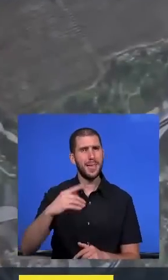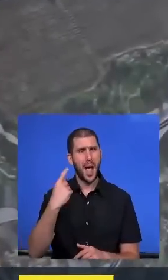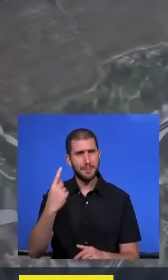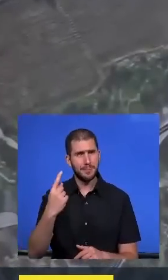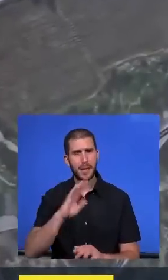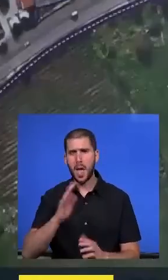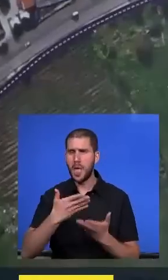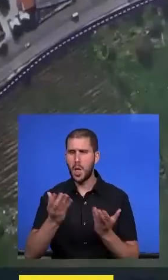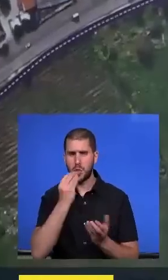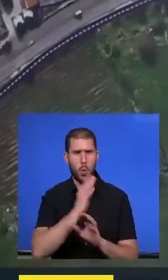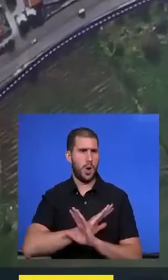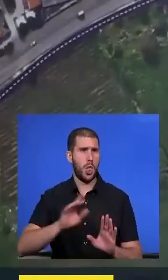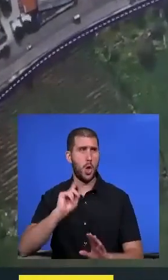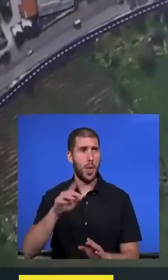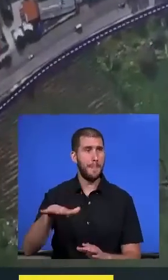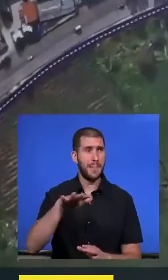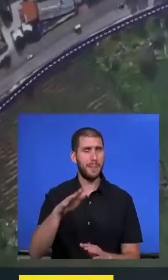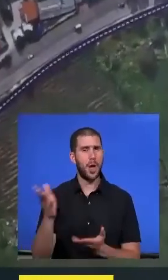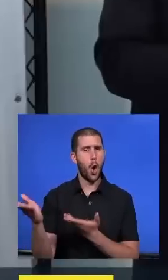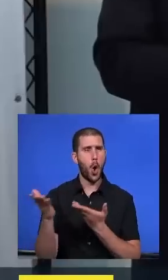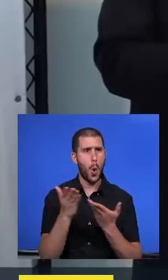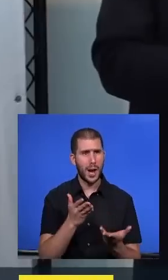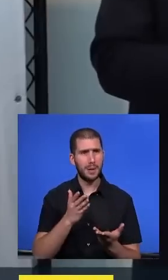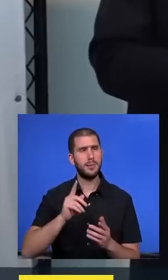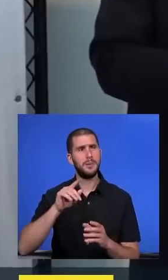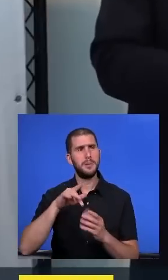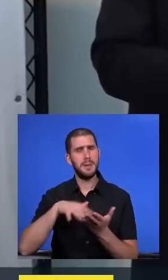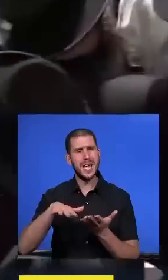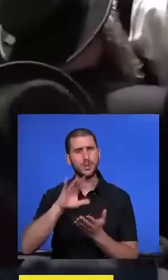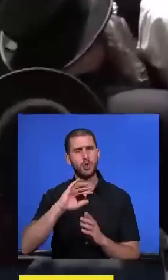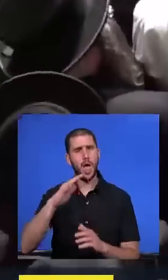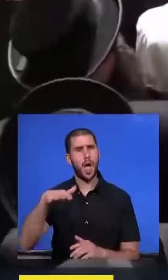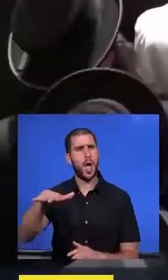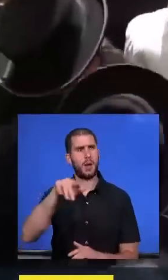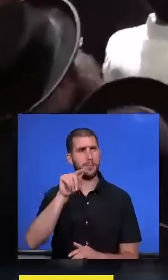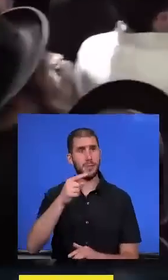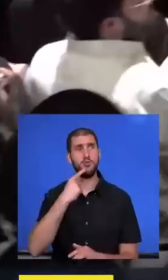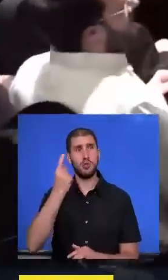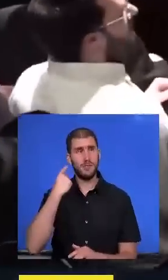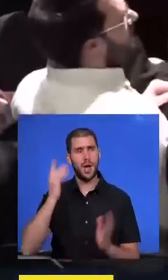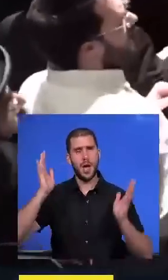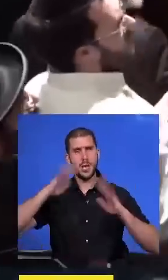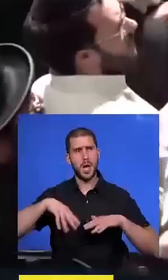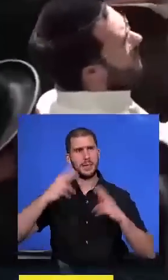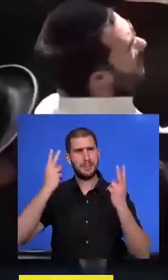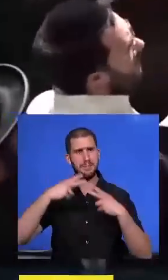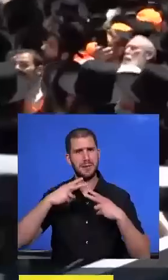אין חלוקת אוכל. כל מתחמי הכנסת אורחים התבצעו בחלק הזה של הער. בשנה שעברה קרס מתווה